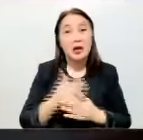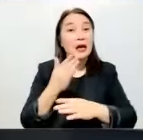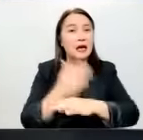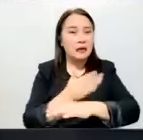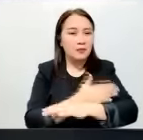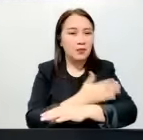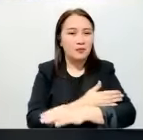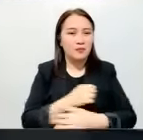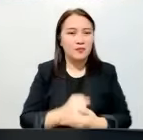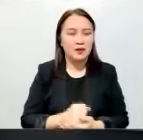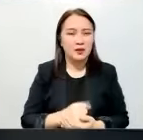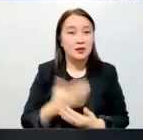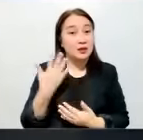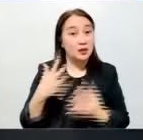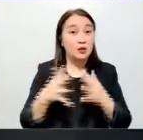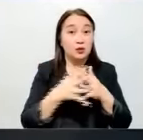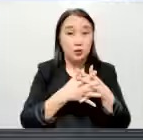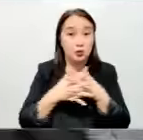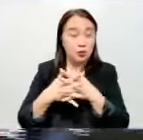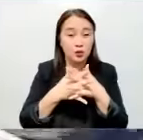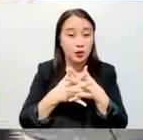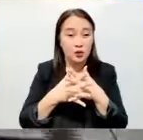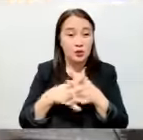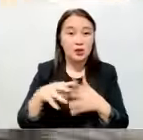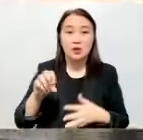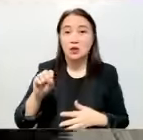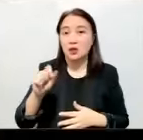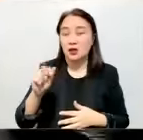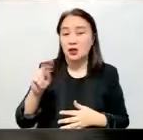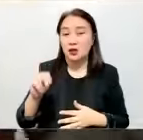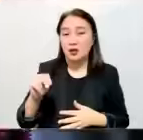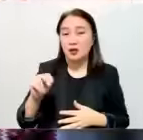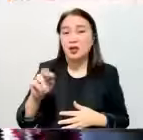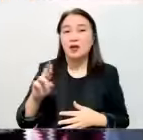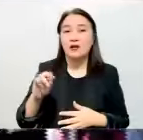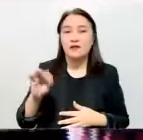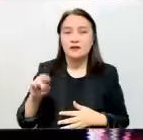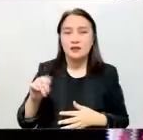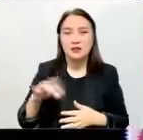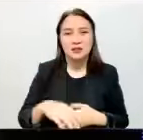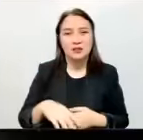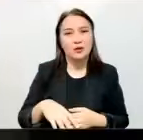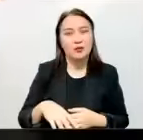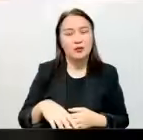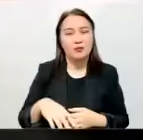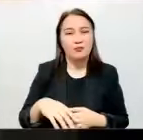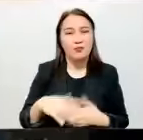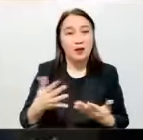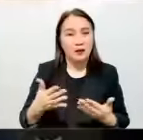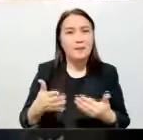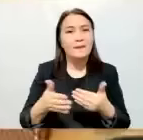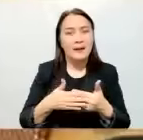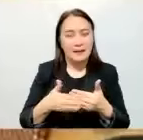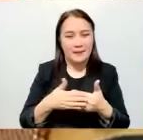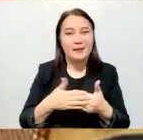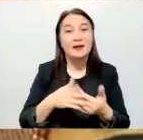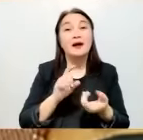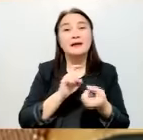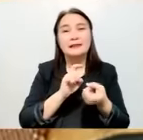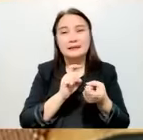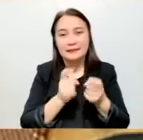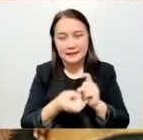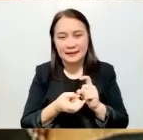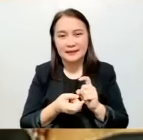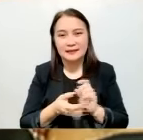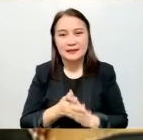Francisco, di ba, mas modern. Tsaka mabilis, of course, yung Wi-Fi. Pero nalalapit na raw na magbago yan.